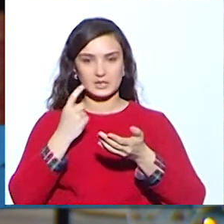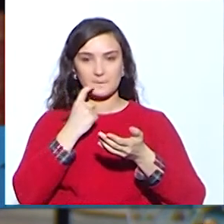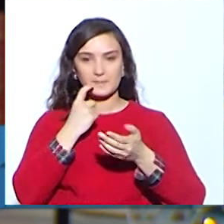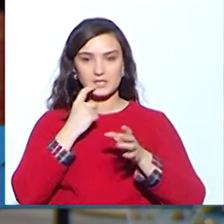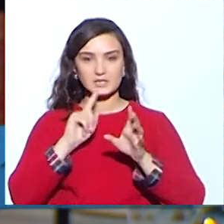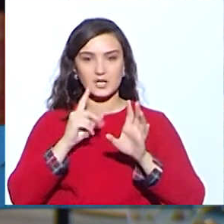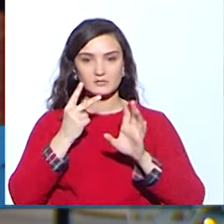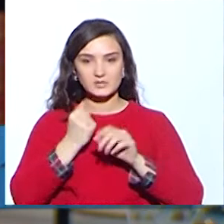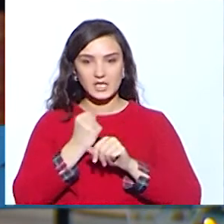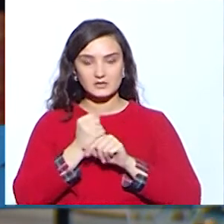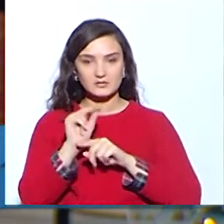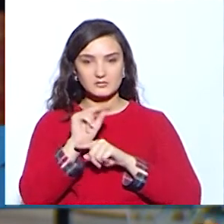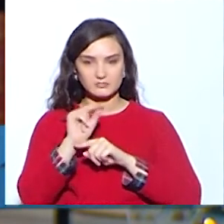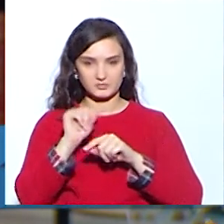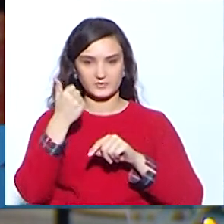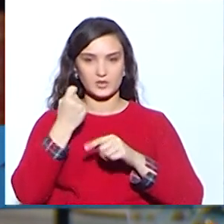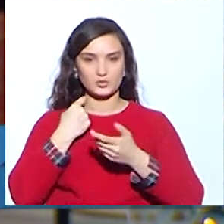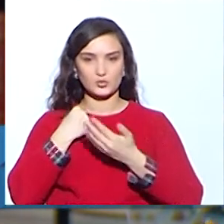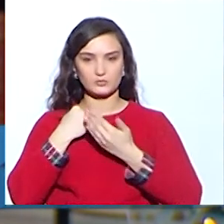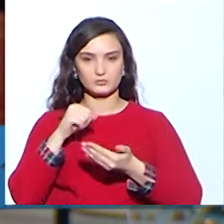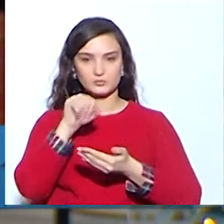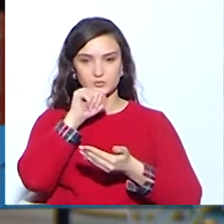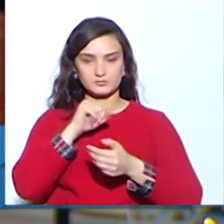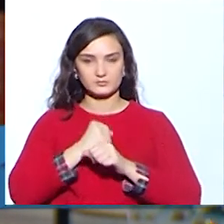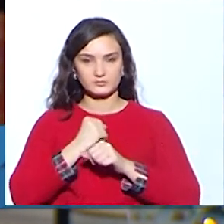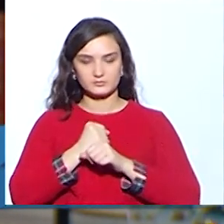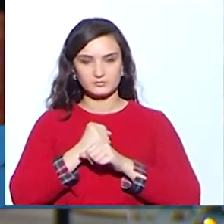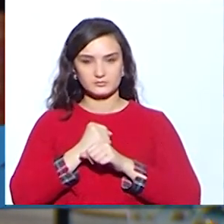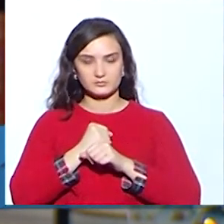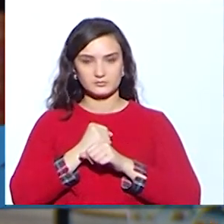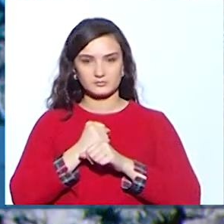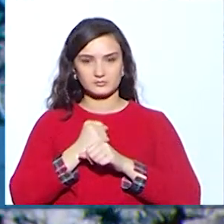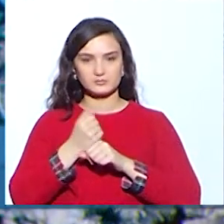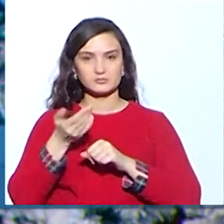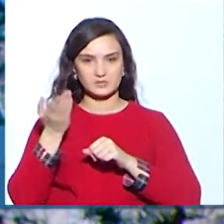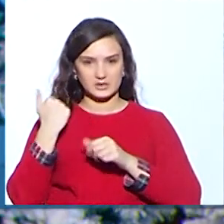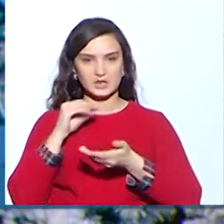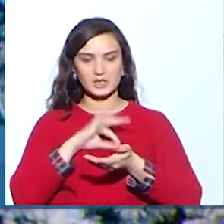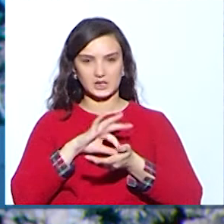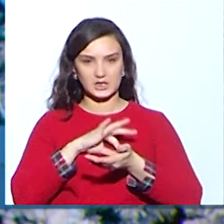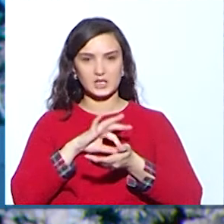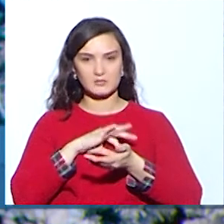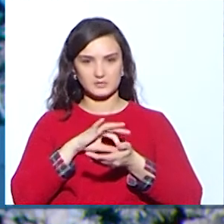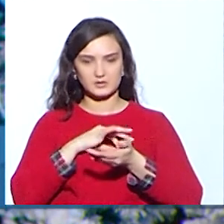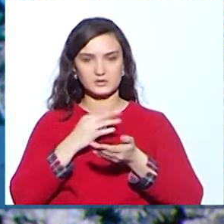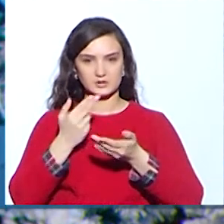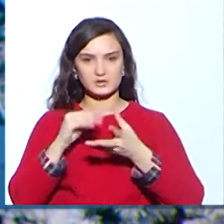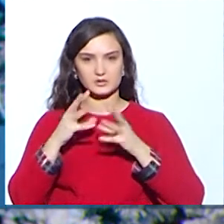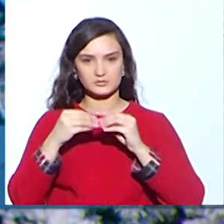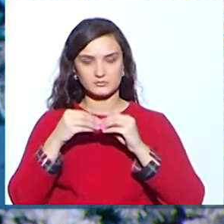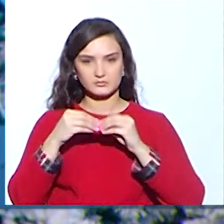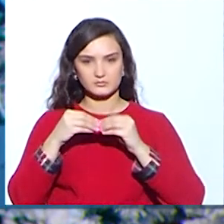გაკეთდა. ანუ თავიდანვე იცოდნენ, რომ ალკოჰოლს ეს თვისება გააჩნია. საველე პირობებში დიდხანს იყენებდნენ ამას, ომის პირობებში და სხვათა